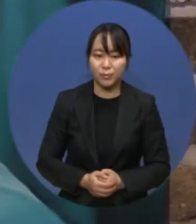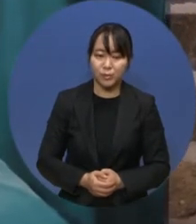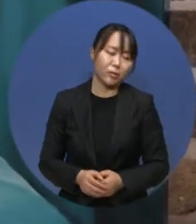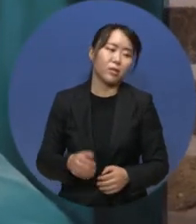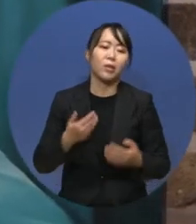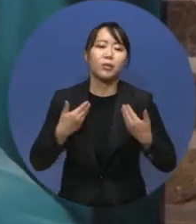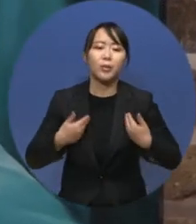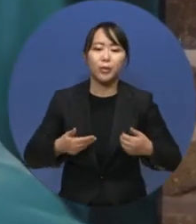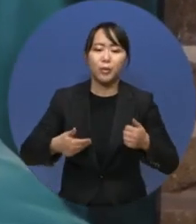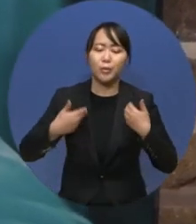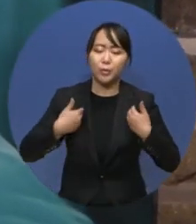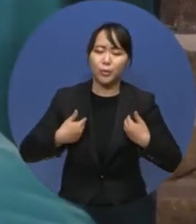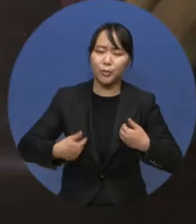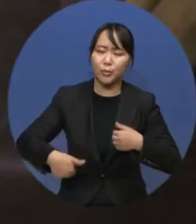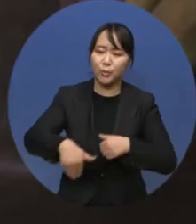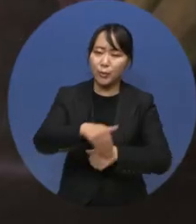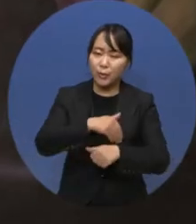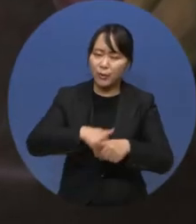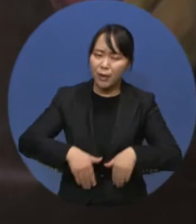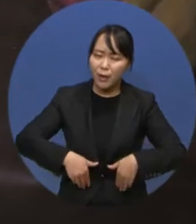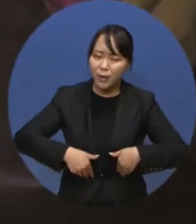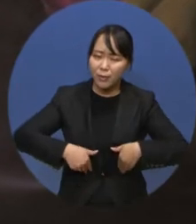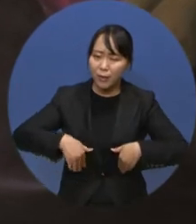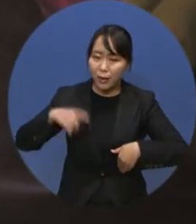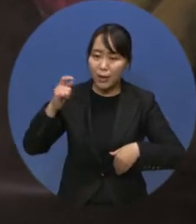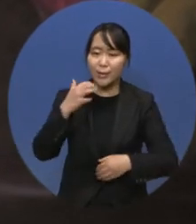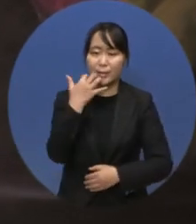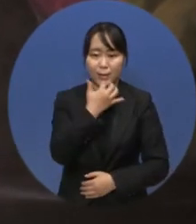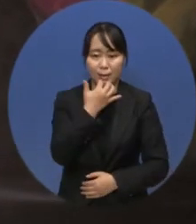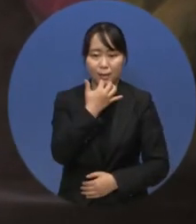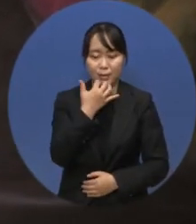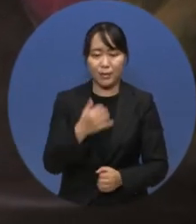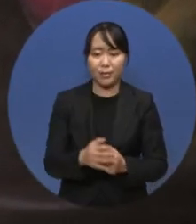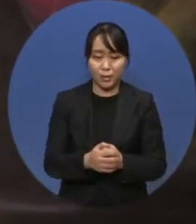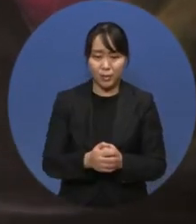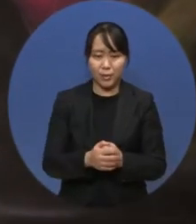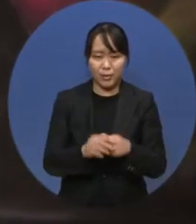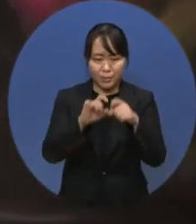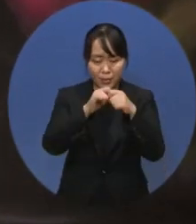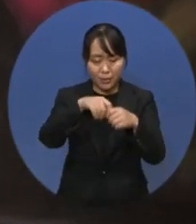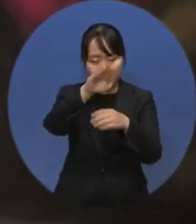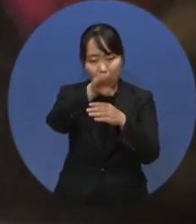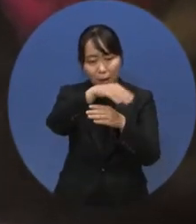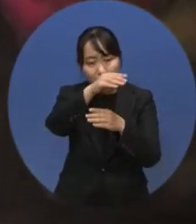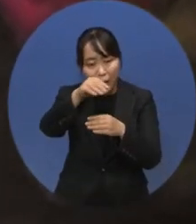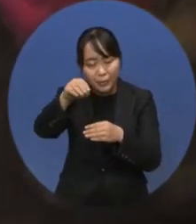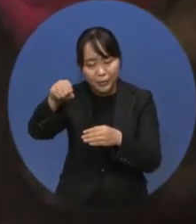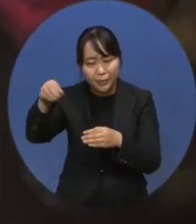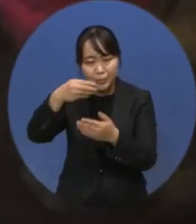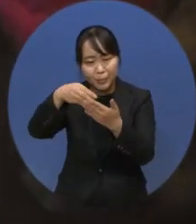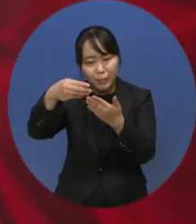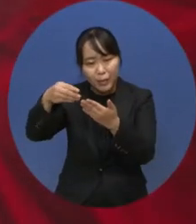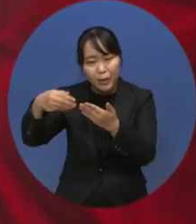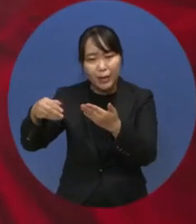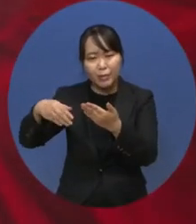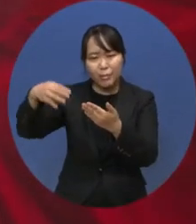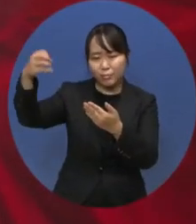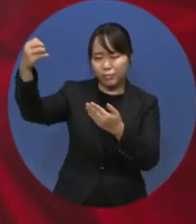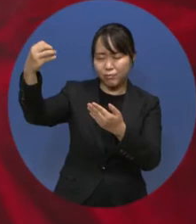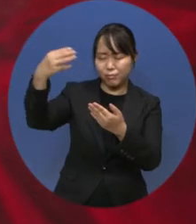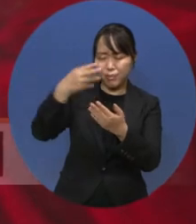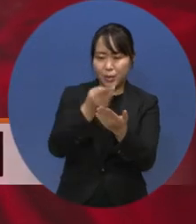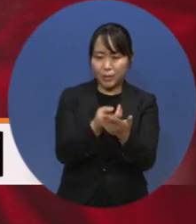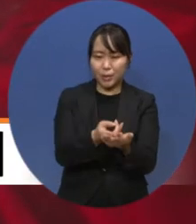은은하고 고요한, 따뜻하지만 강렬한 색채, 섬세한 붓터치, 햇살에 비치는